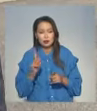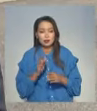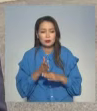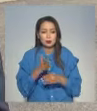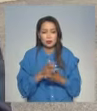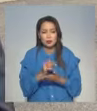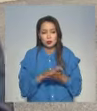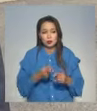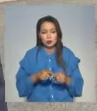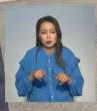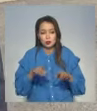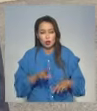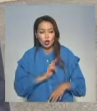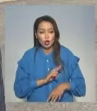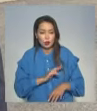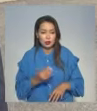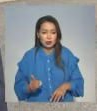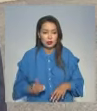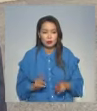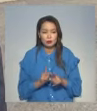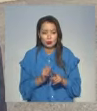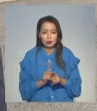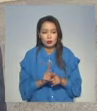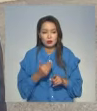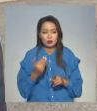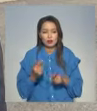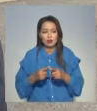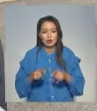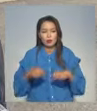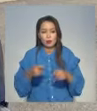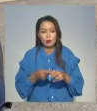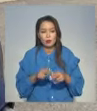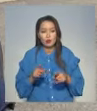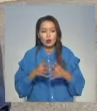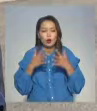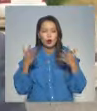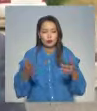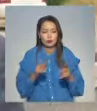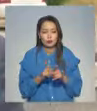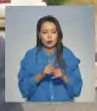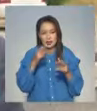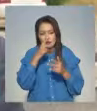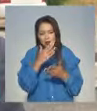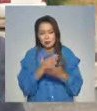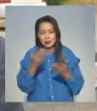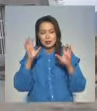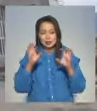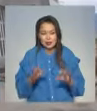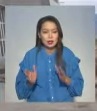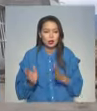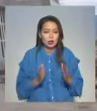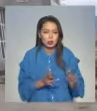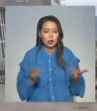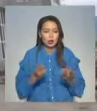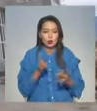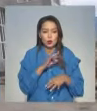ары қарай дәл осы жерде жұмыс істейтін компанияларды субподрядчик ретінде жалдайдыра бере береді. Бұл үлкен жүйеде кетіп жатқан қателік. Бұл енді заңнамамен реттелетін дүние.